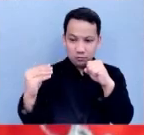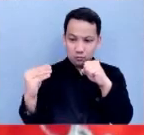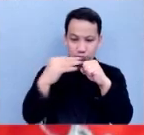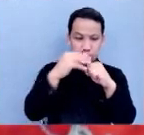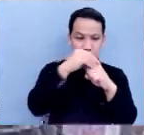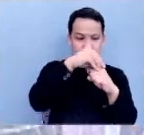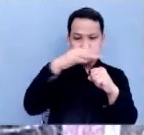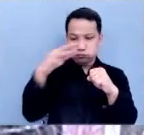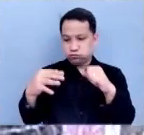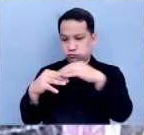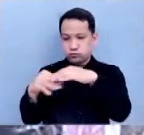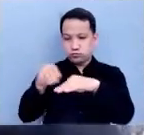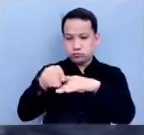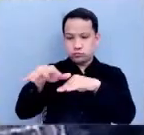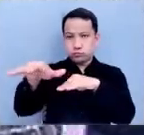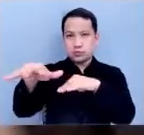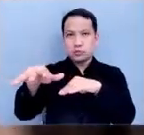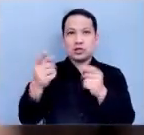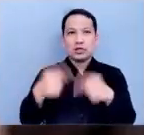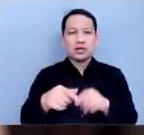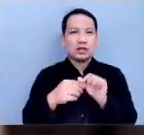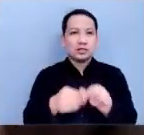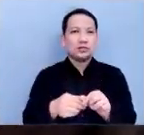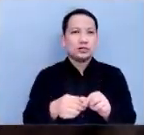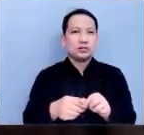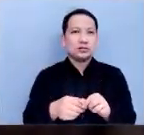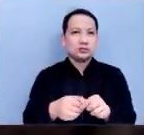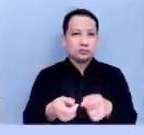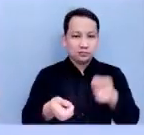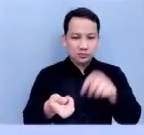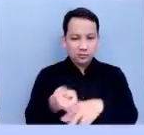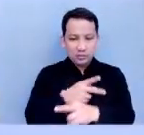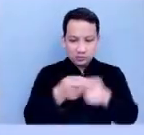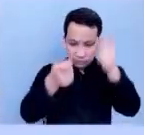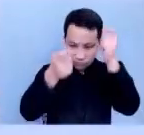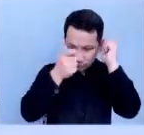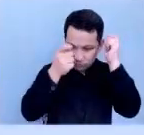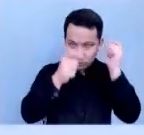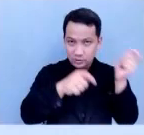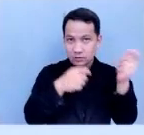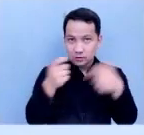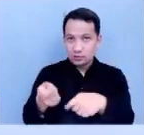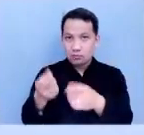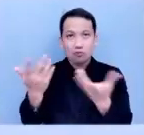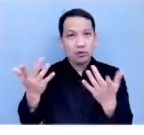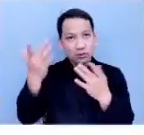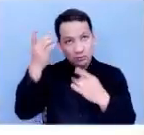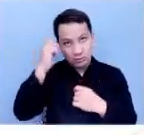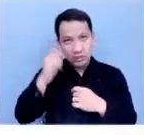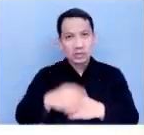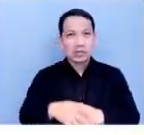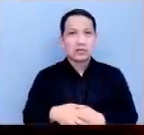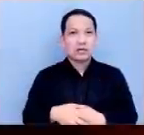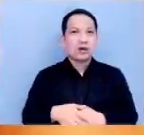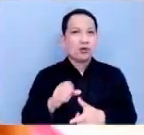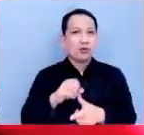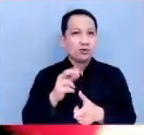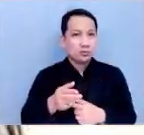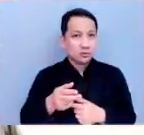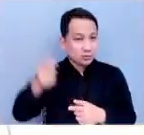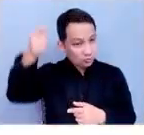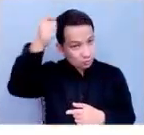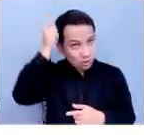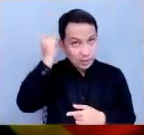sa hawa-hawa. Tulad na lamang halimbawa ng hiraman ng sombrero mula sa isang may kuto patungo sa isang wala naman talagang kuto. O di naman po kaya